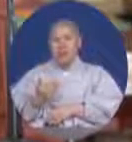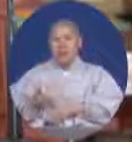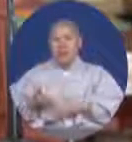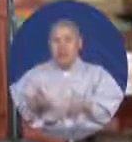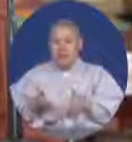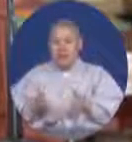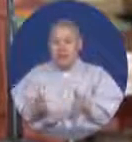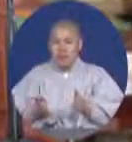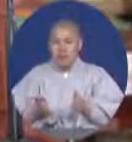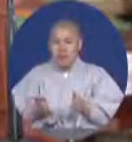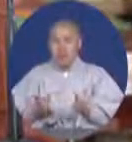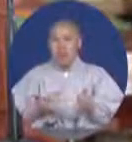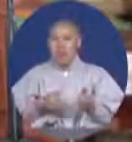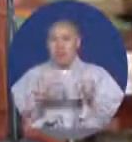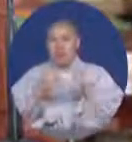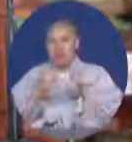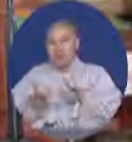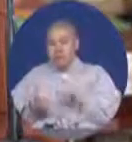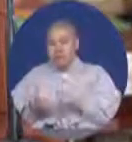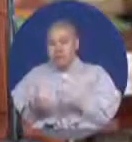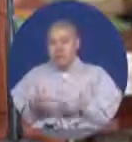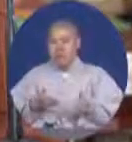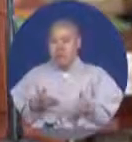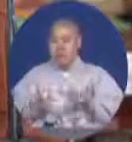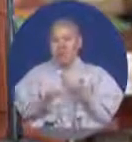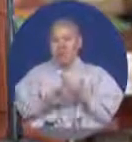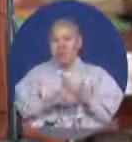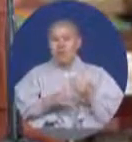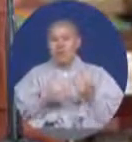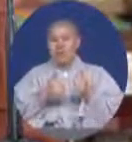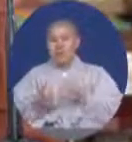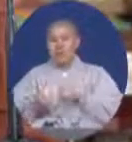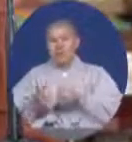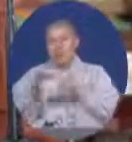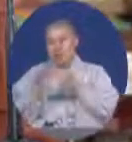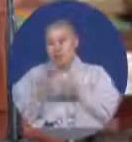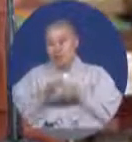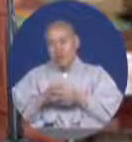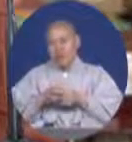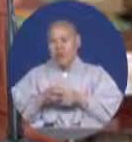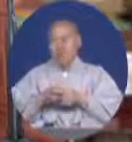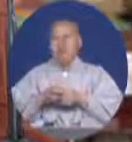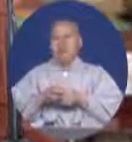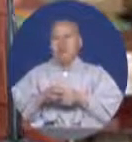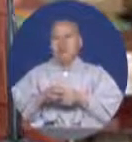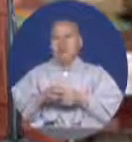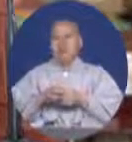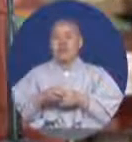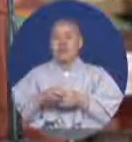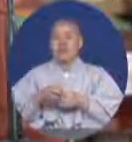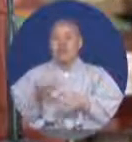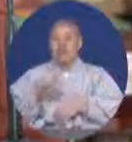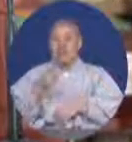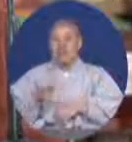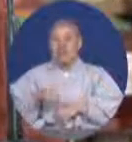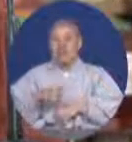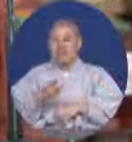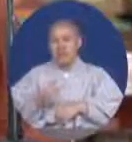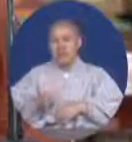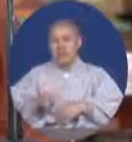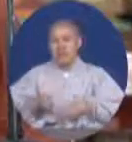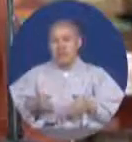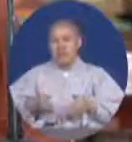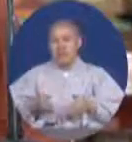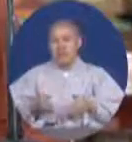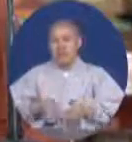나면 또 죽고 나면 또 죽고 끊임없이 나고 죽어요. 그럼 안 나면